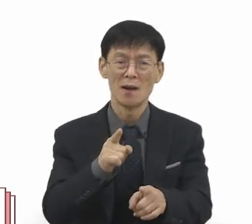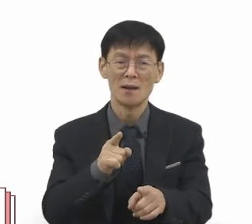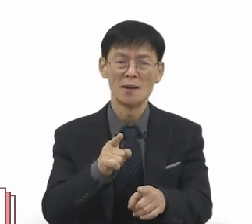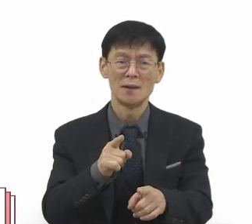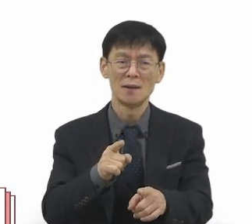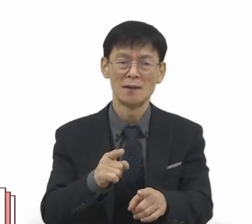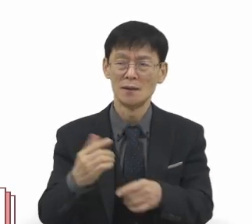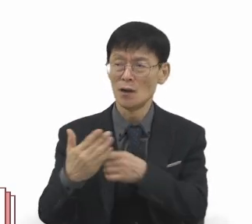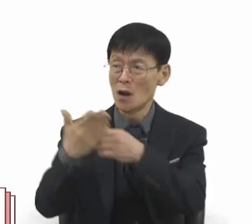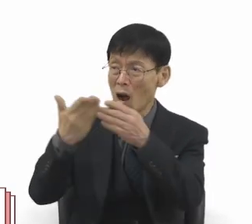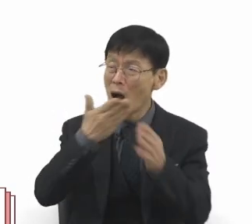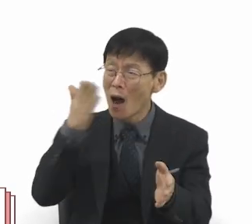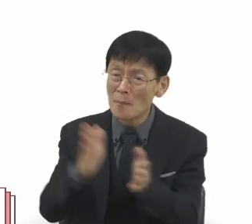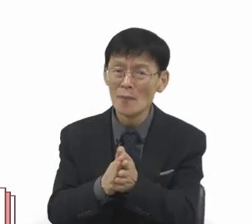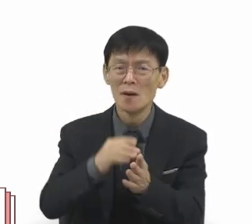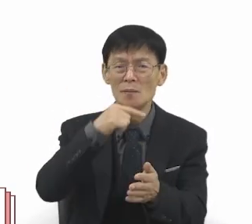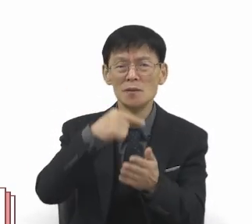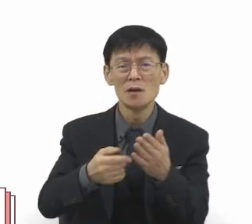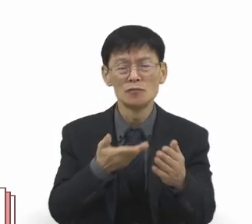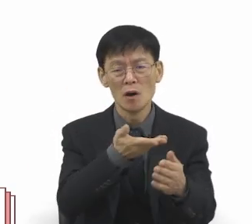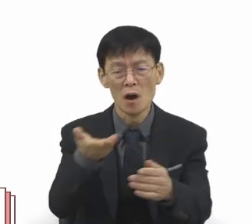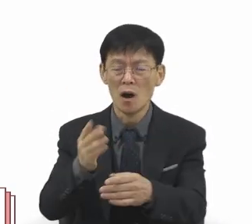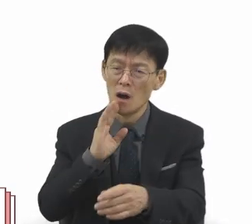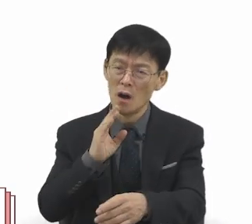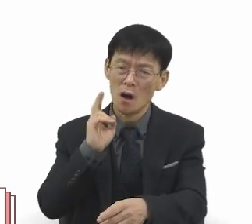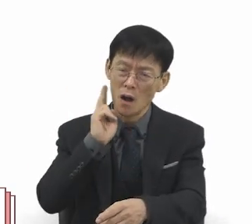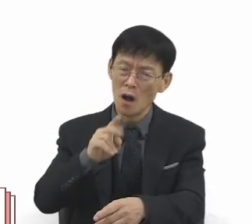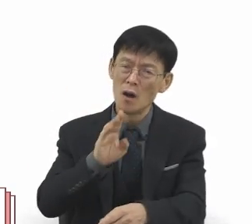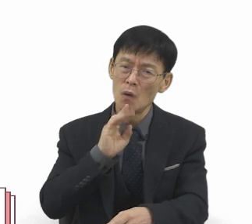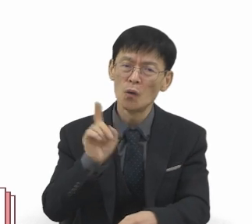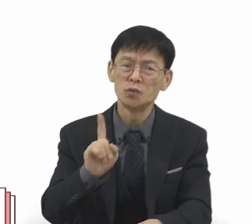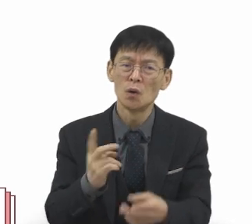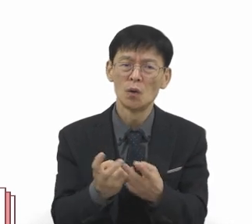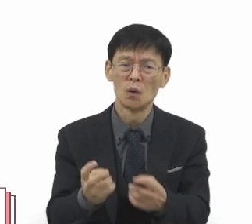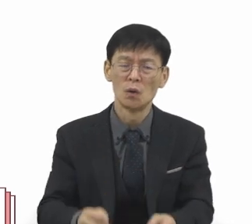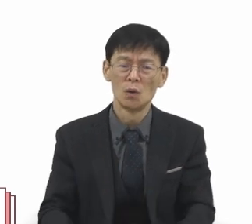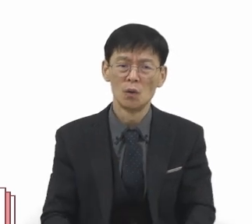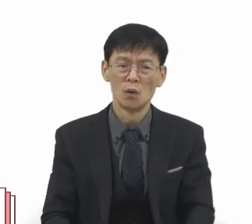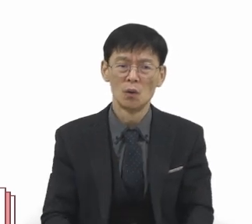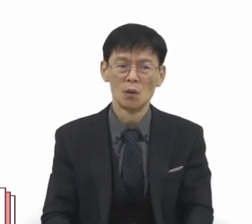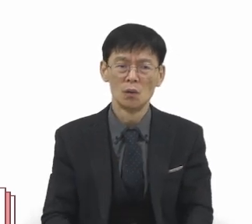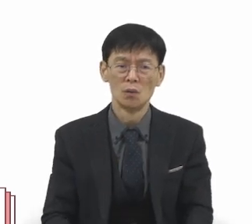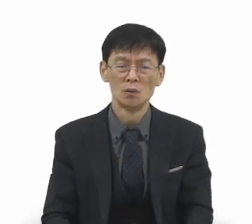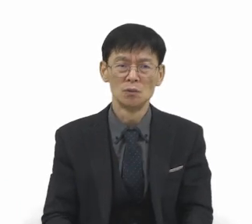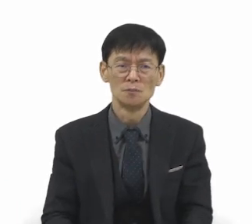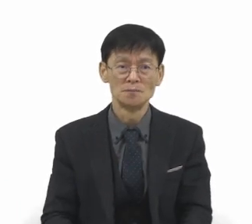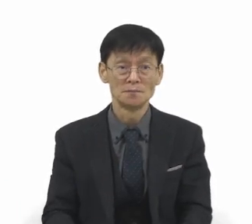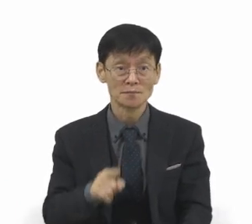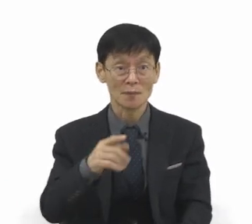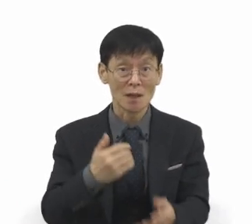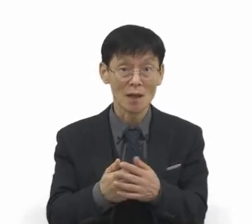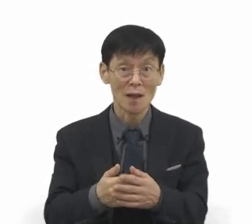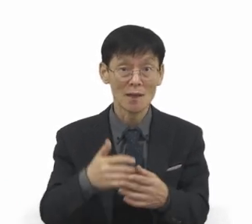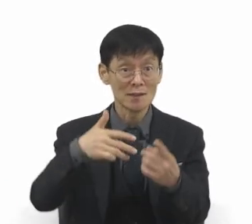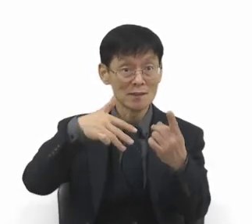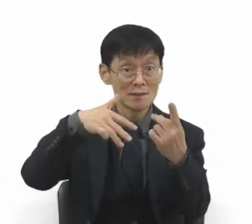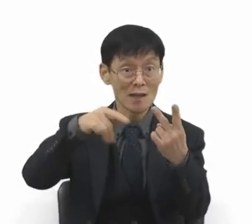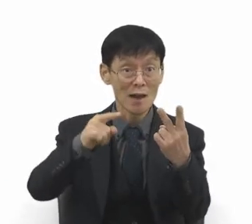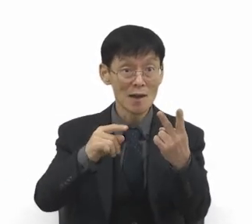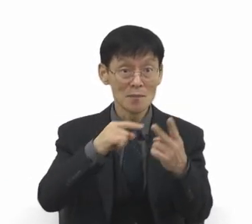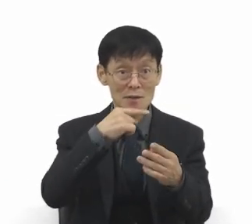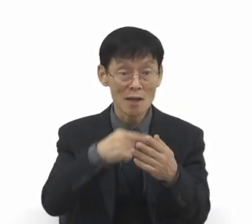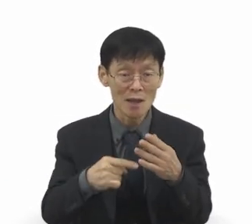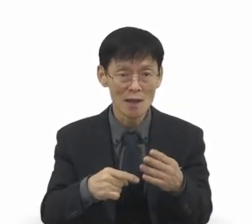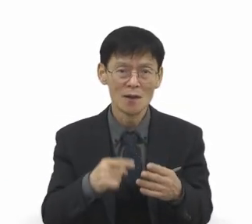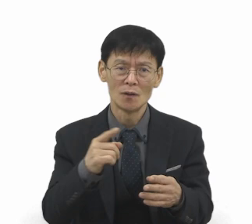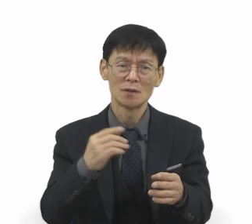되고 도움을 준 사람까지 피해를 받게 되어 아주 심각한 상황이 됩니다. 여기서 2차 피해란